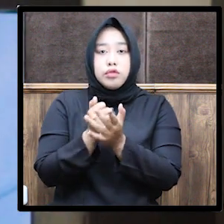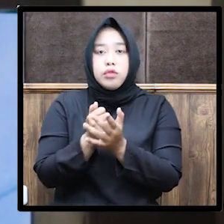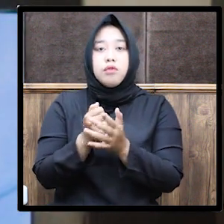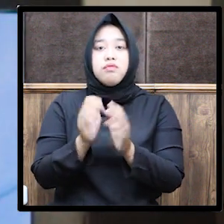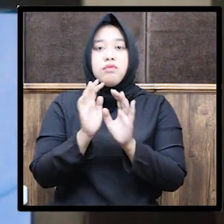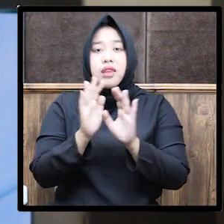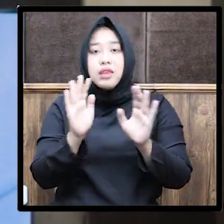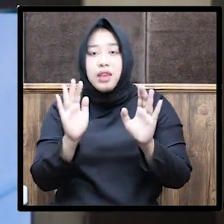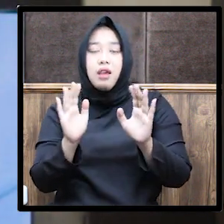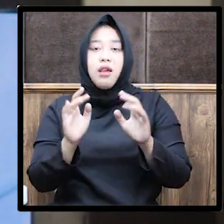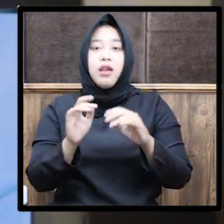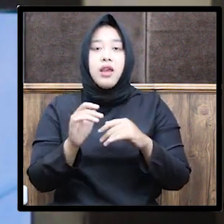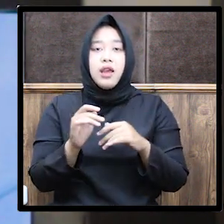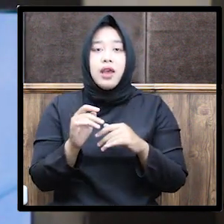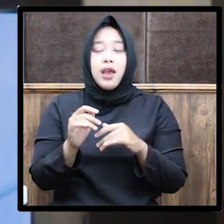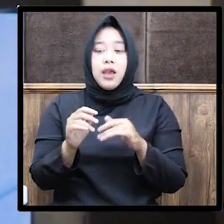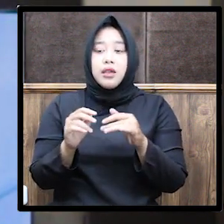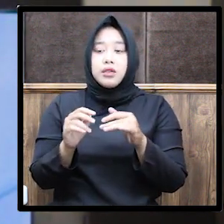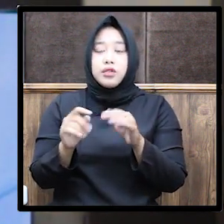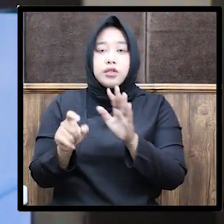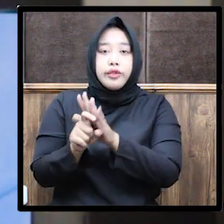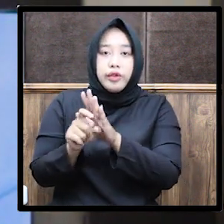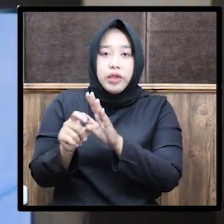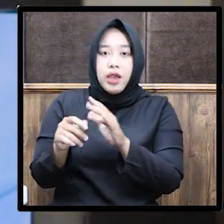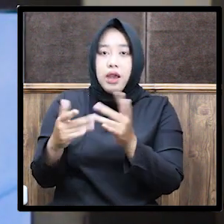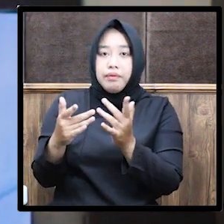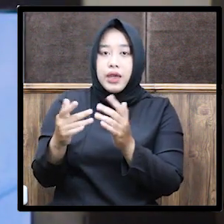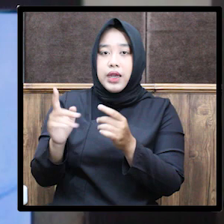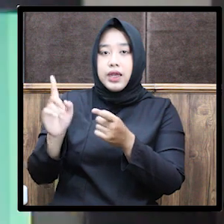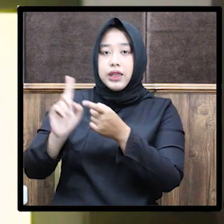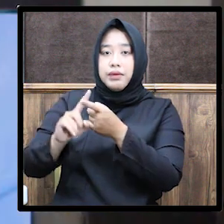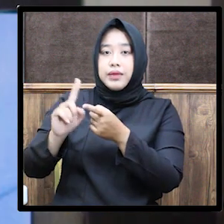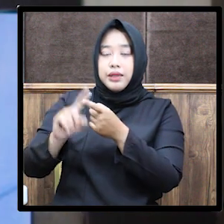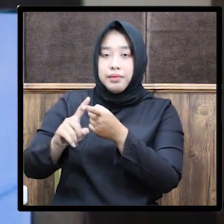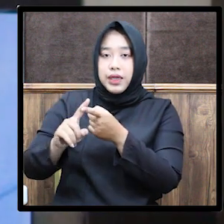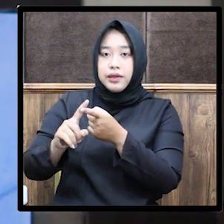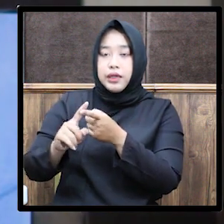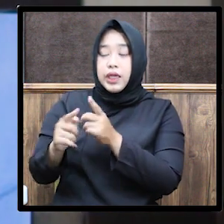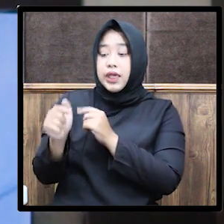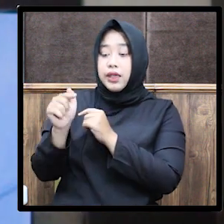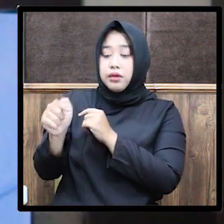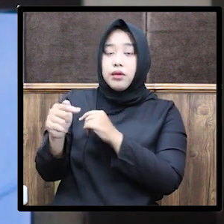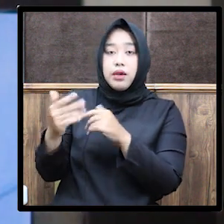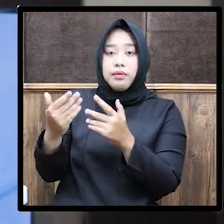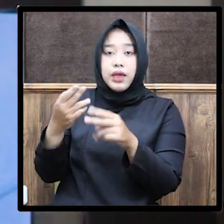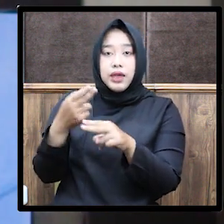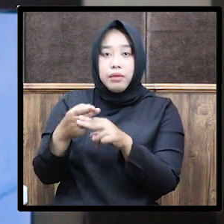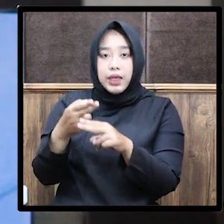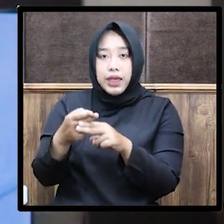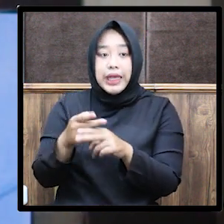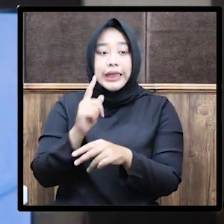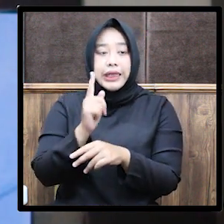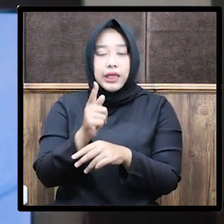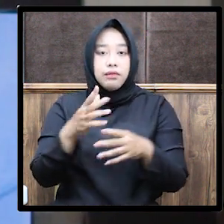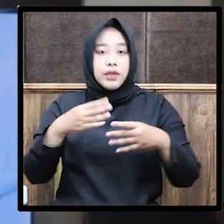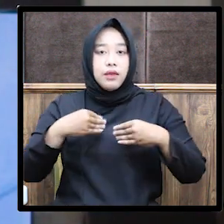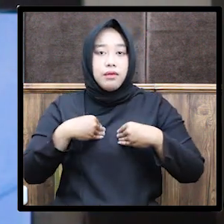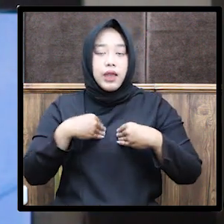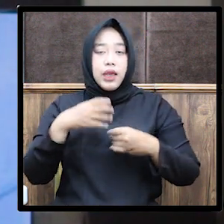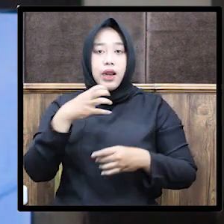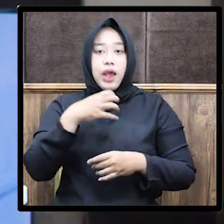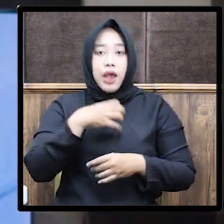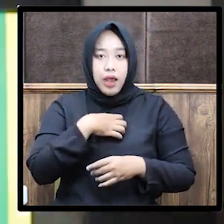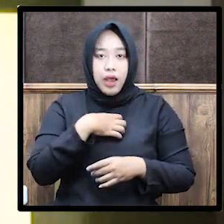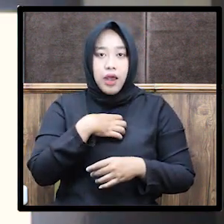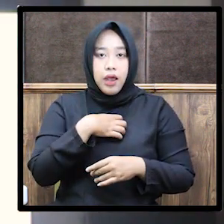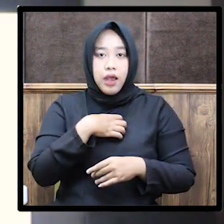Jadi hal misalnya seperti bahwa teman-teman itu apa namanya tetap dijamin haknya untuk